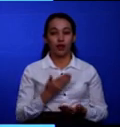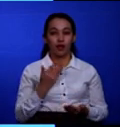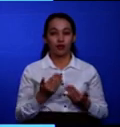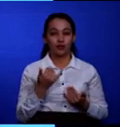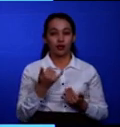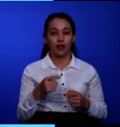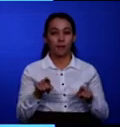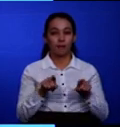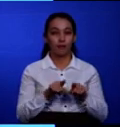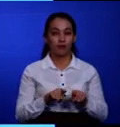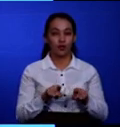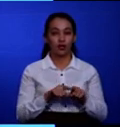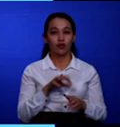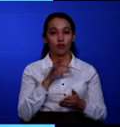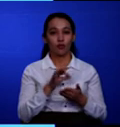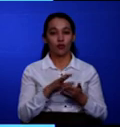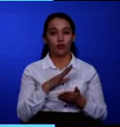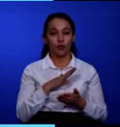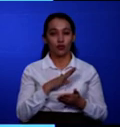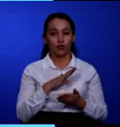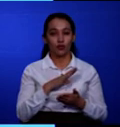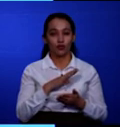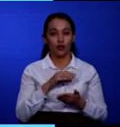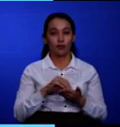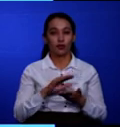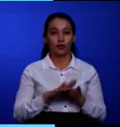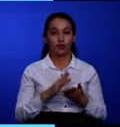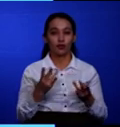sizlarda ham 670 chiqqan bo'lsa, siz uni tegishlicha belgilab qo'ying.